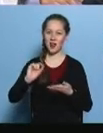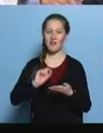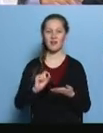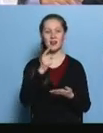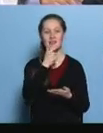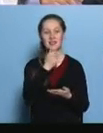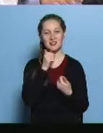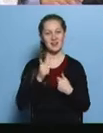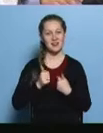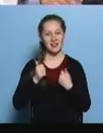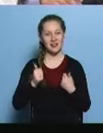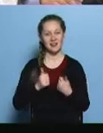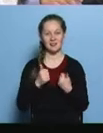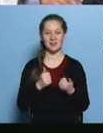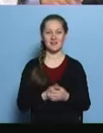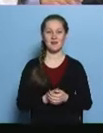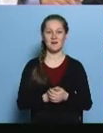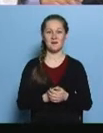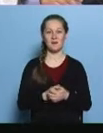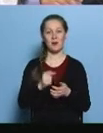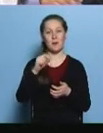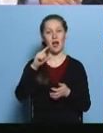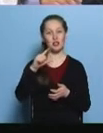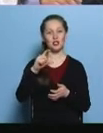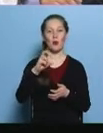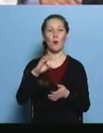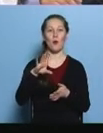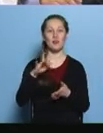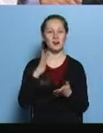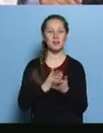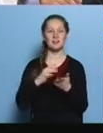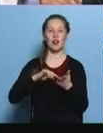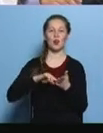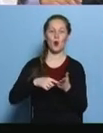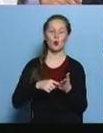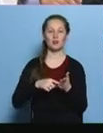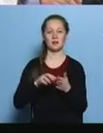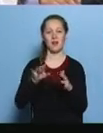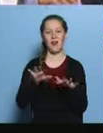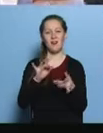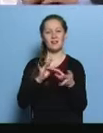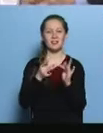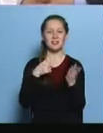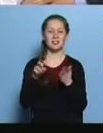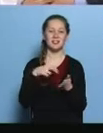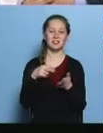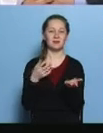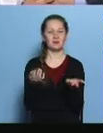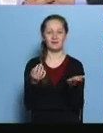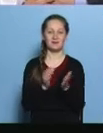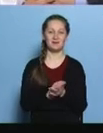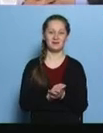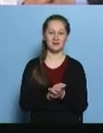пунктуации. Да, заглавные буквы появляются, точки, нежели то, что друг другу строчите